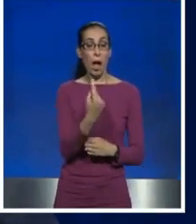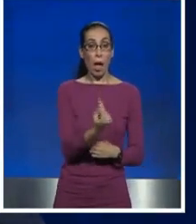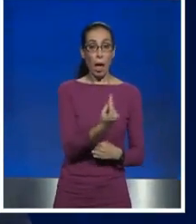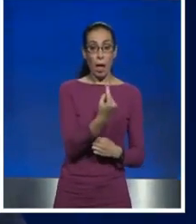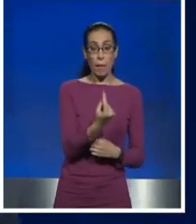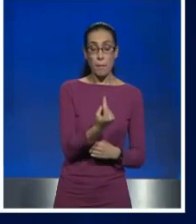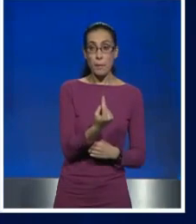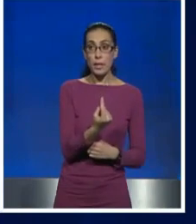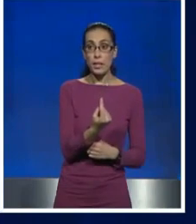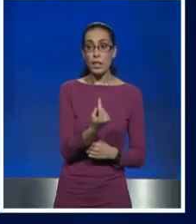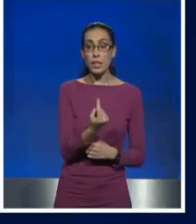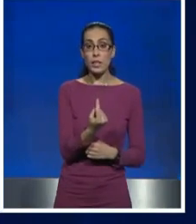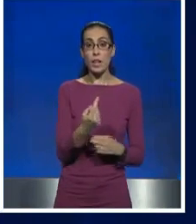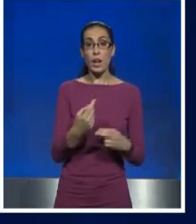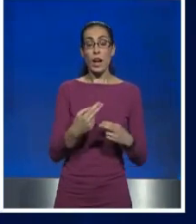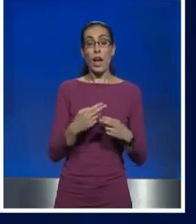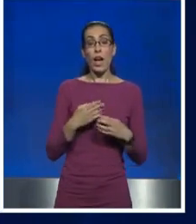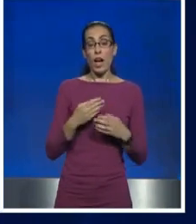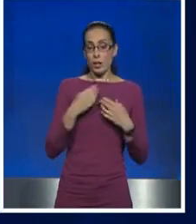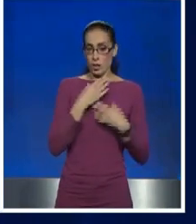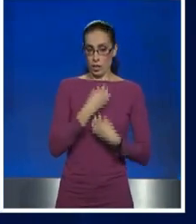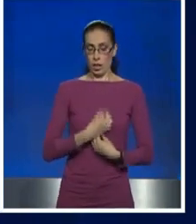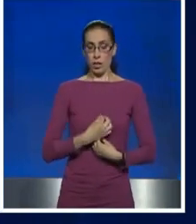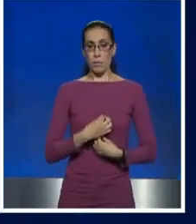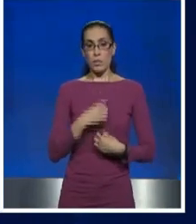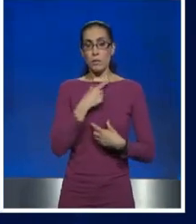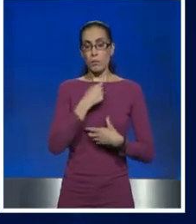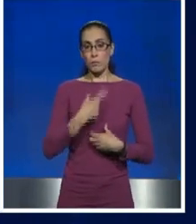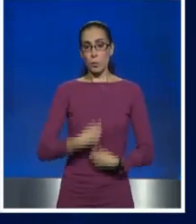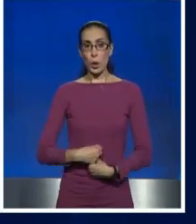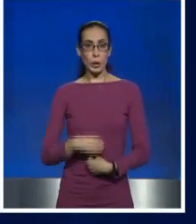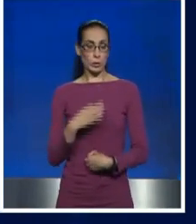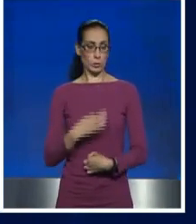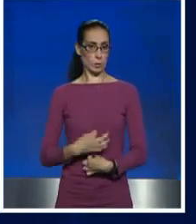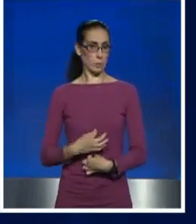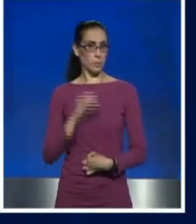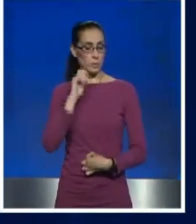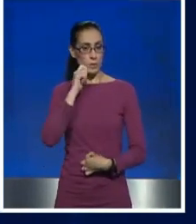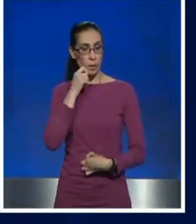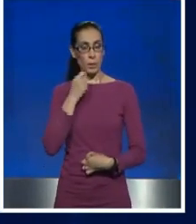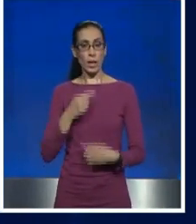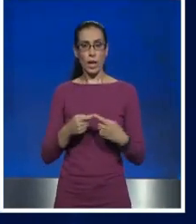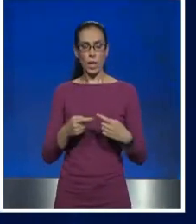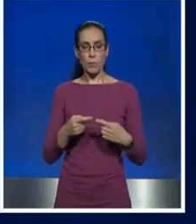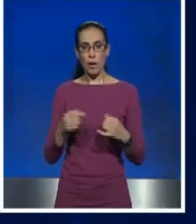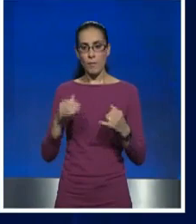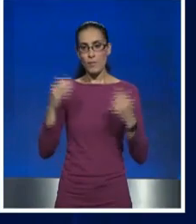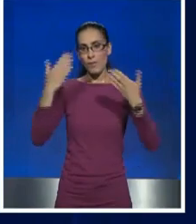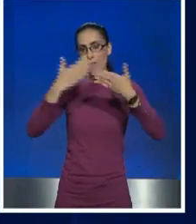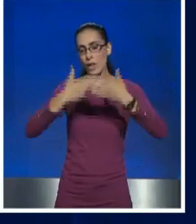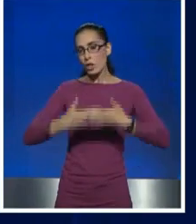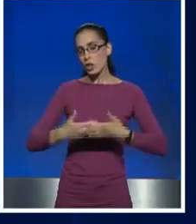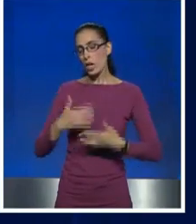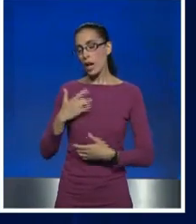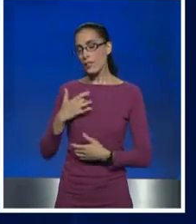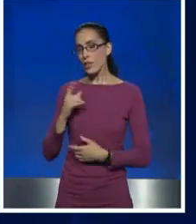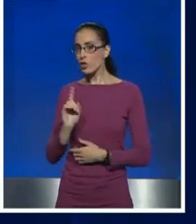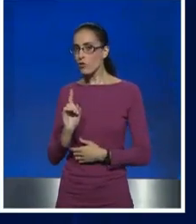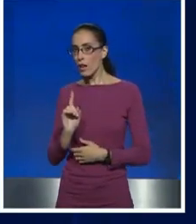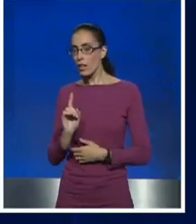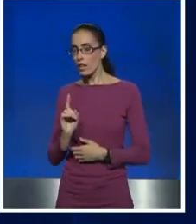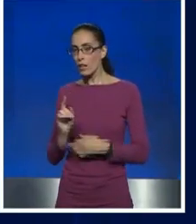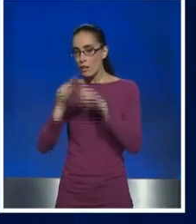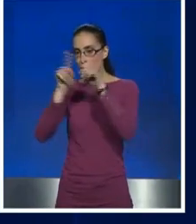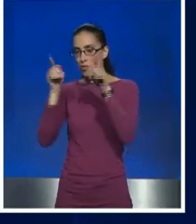jilbes il-ġlek kull ingravata fil-għod biex imur ix-xogħol ma' xi department tal-gvern. Imma fil-għaxija qed jgħix f'garax jew qed jgħix